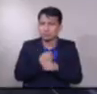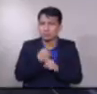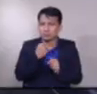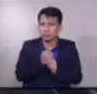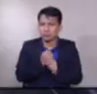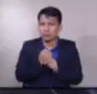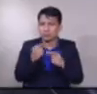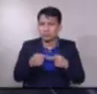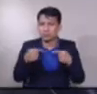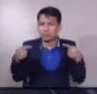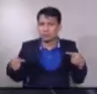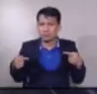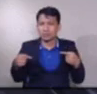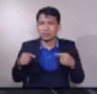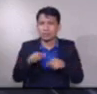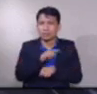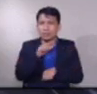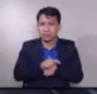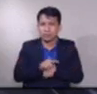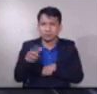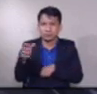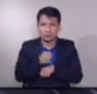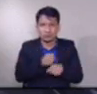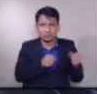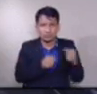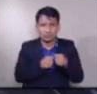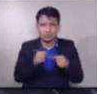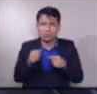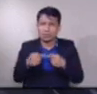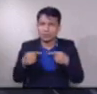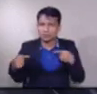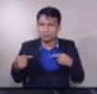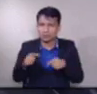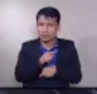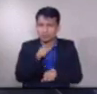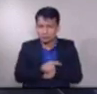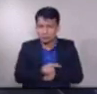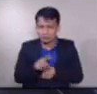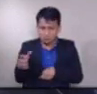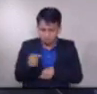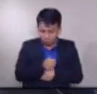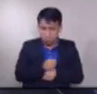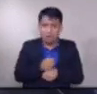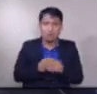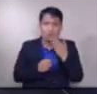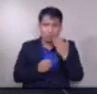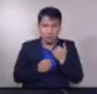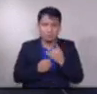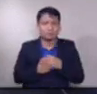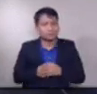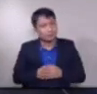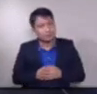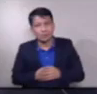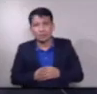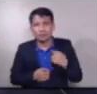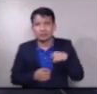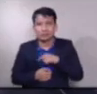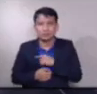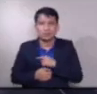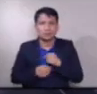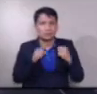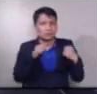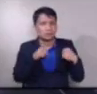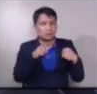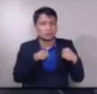the Anti-Land Grabbing, Anti-Land Syndicate Task Force Commission. Bakit? Kasi po, we agree in the